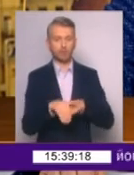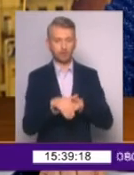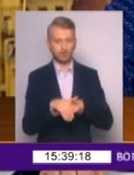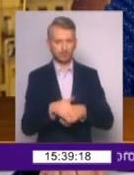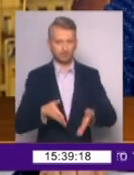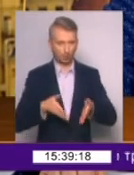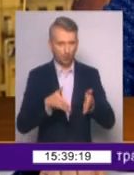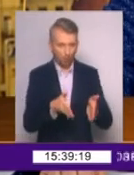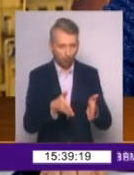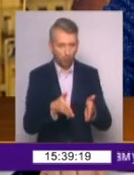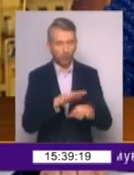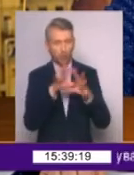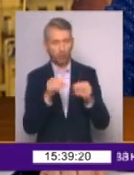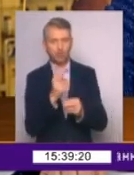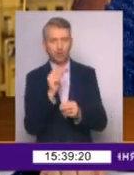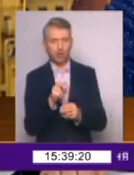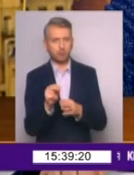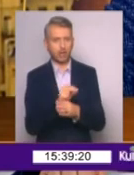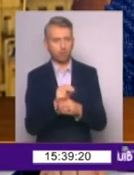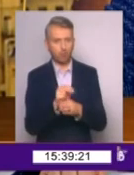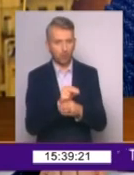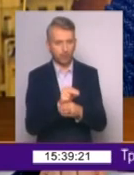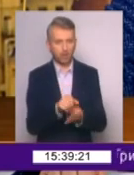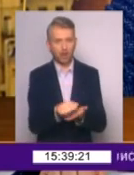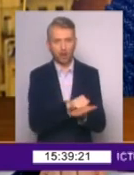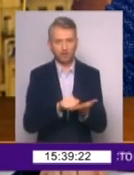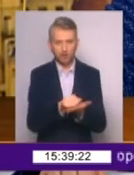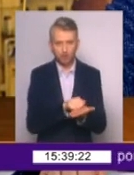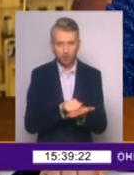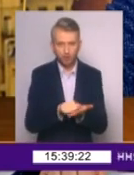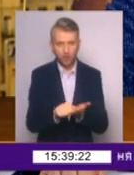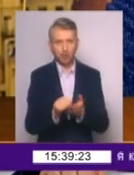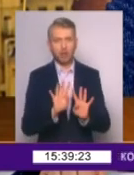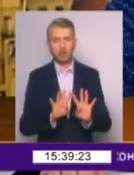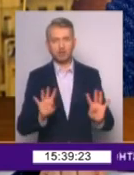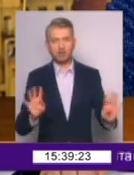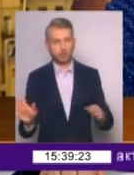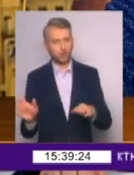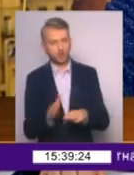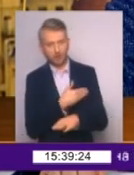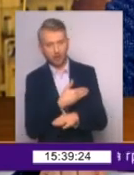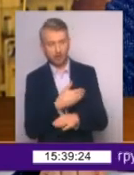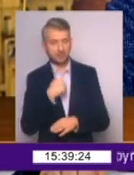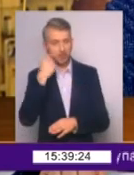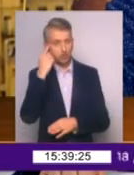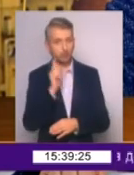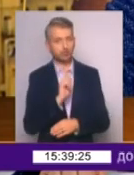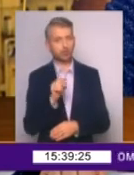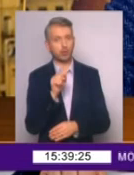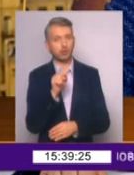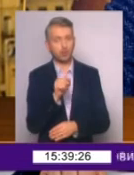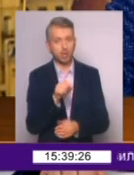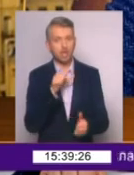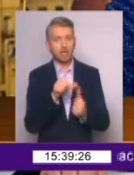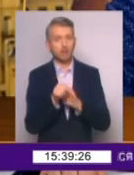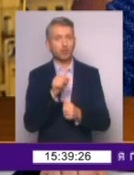такий, скажімо, комплексний капітальний ремонт асфальтування, забор знятий, і я думаю, що його, іменно